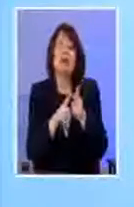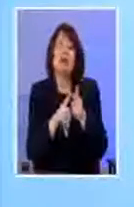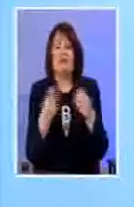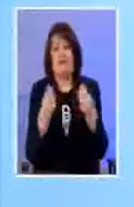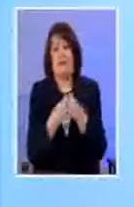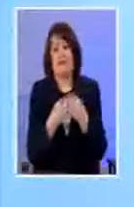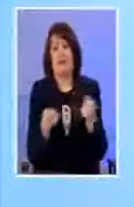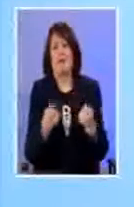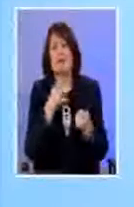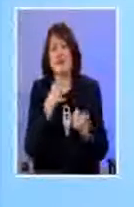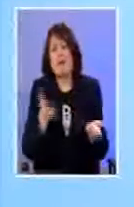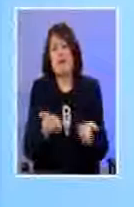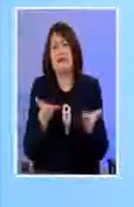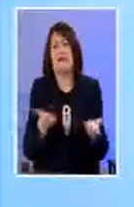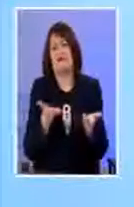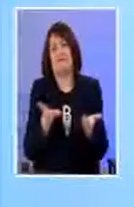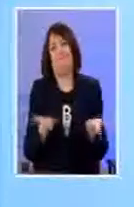με πλημελώς.